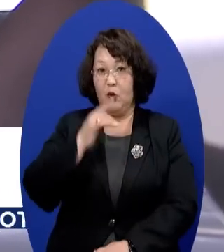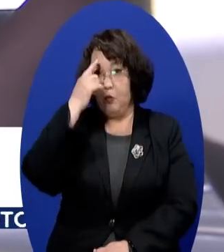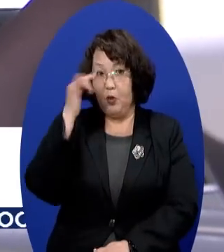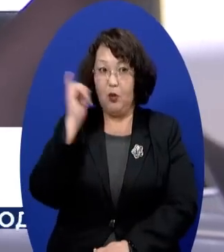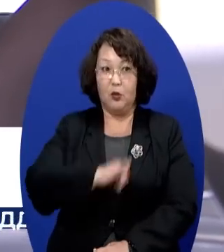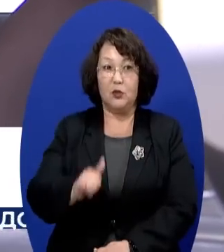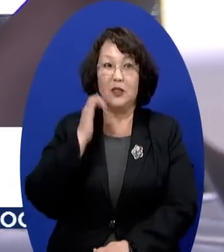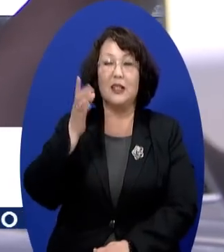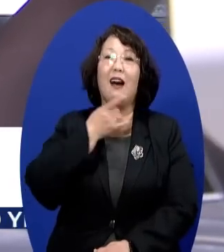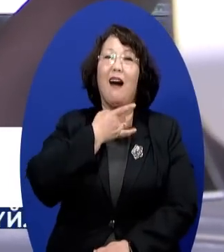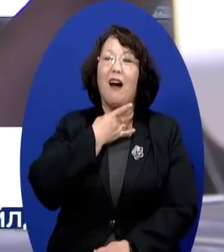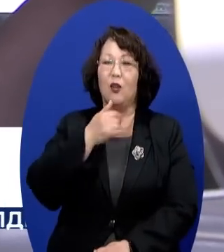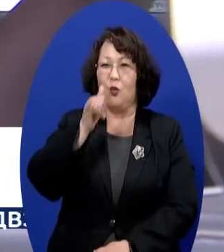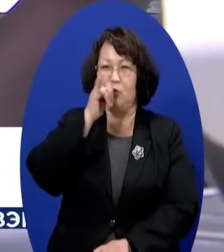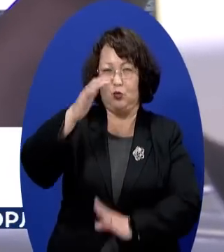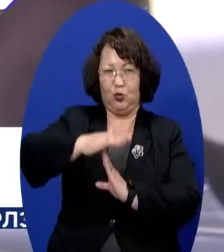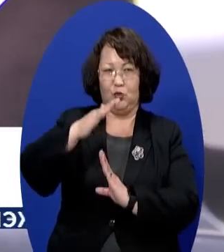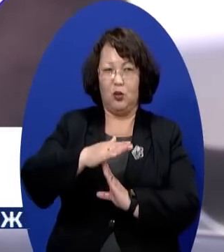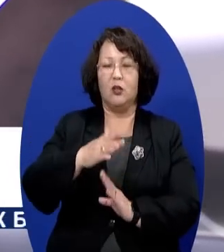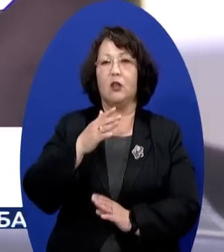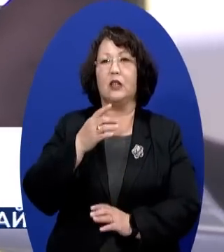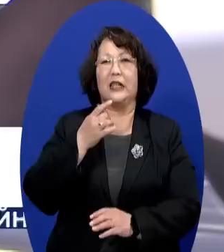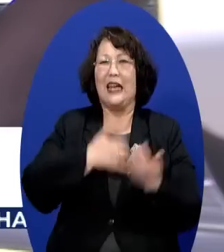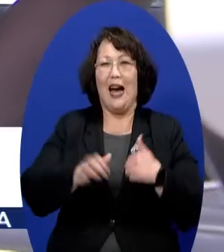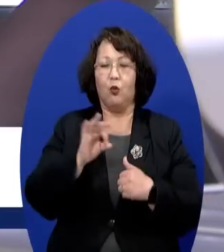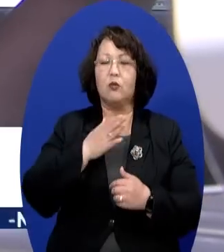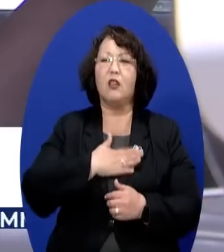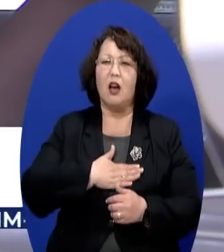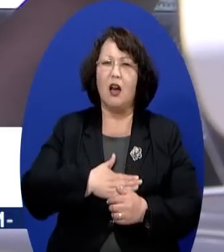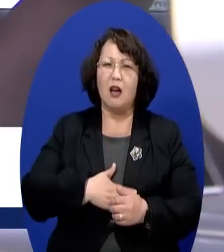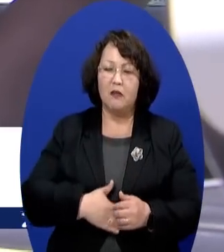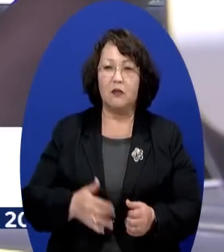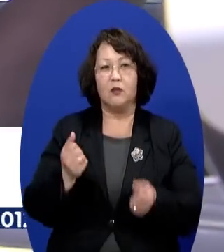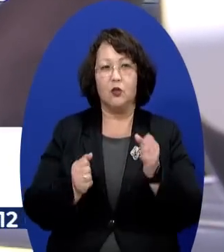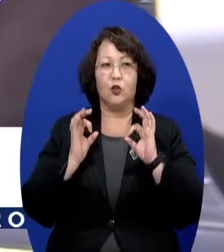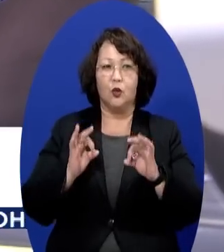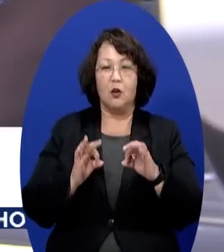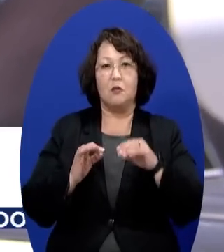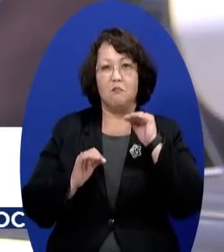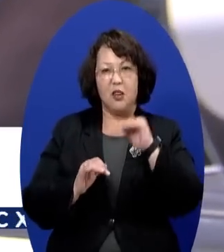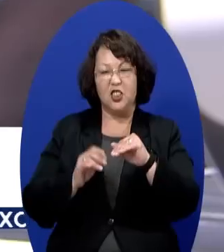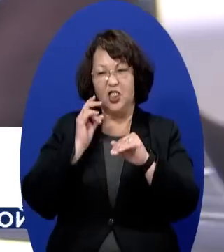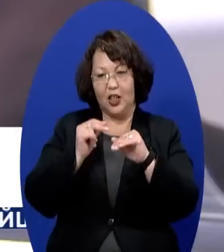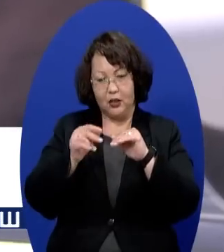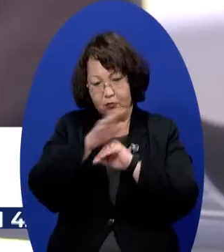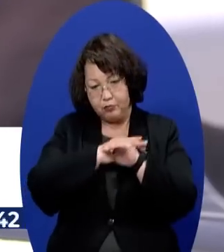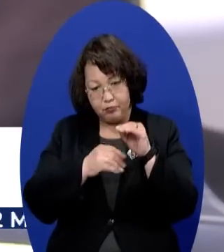нь хойшлоод энэ арх талсыг зогсоож яаралгүй явах хэрэгтэй байна. Одоо тэрэг техникээ сайн бэлдээд яаралгүй тайван хүрэх газараа хүрцгээл